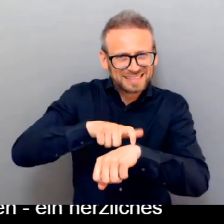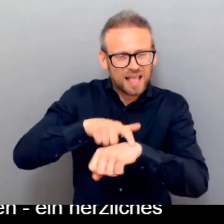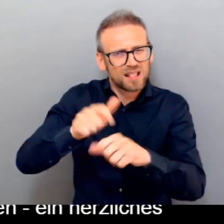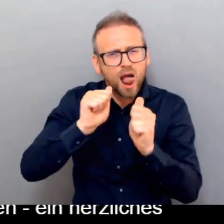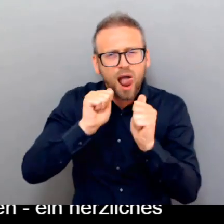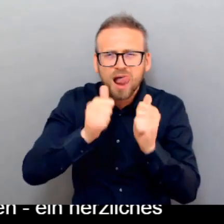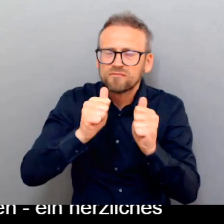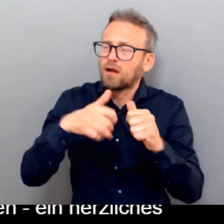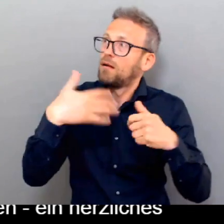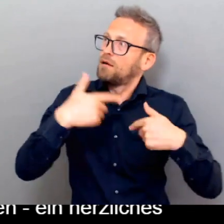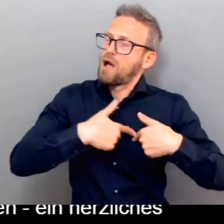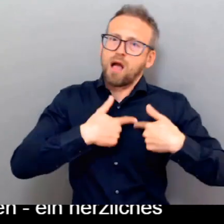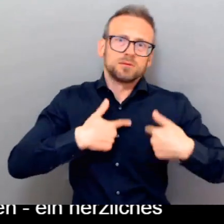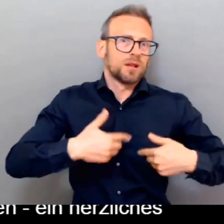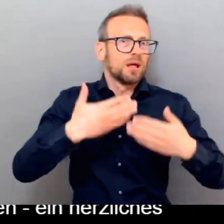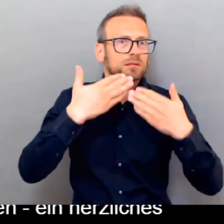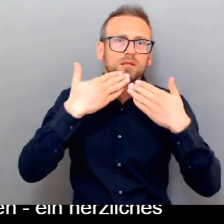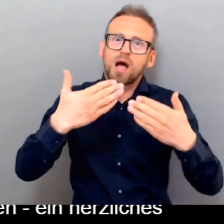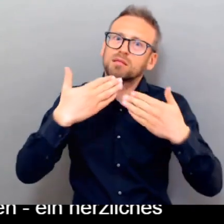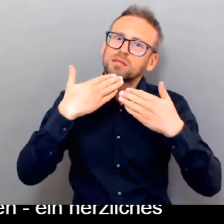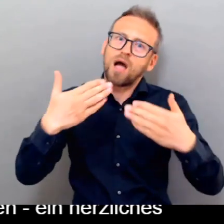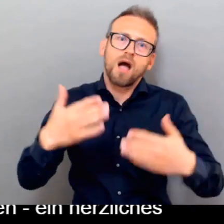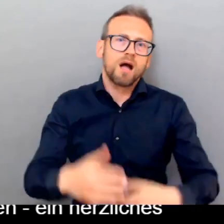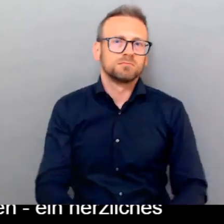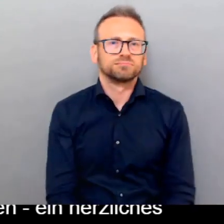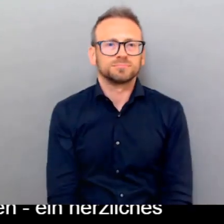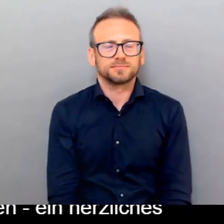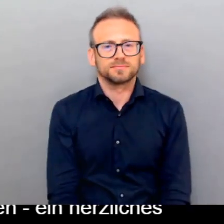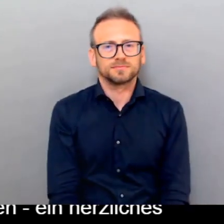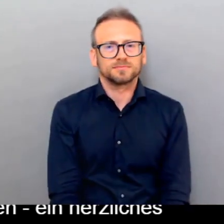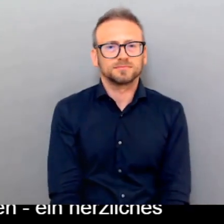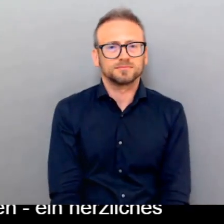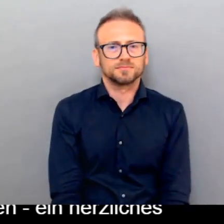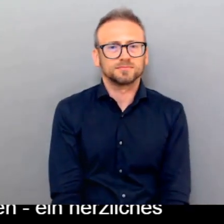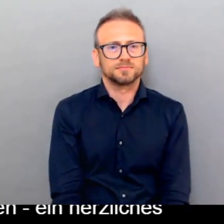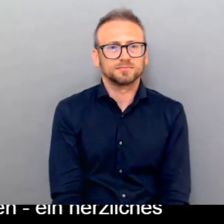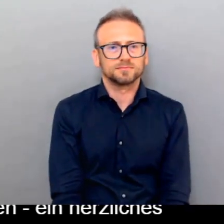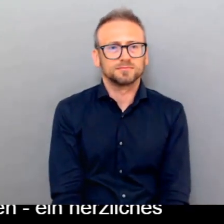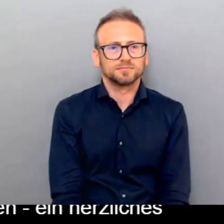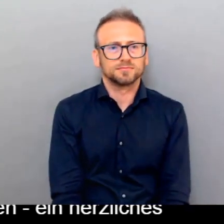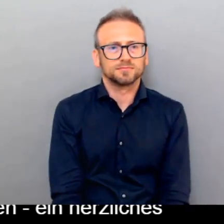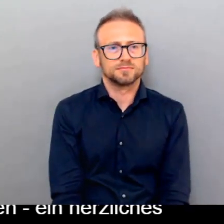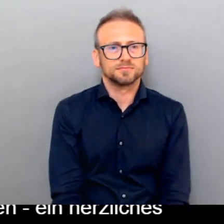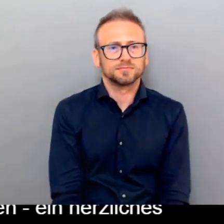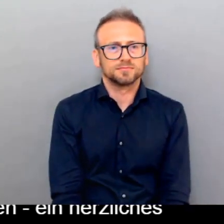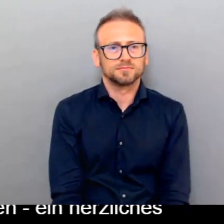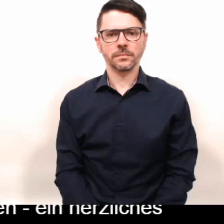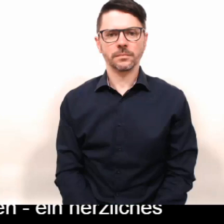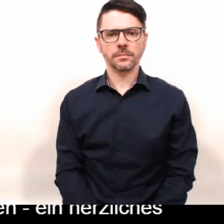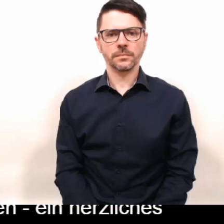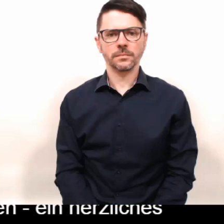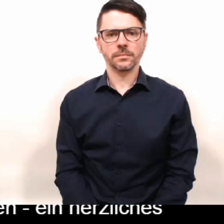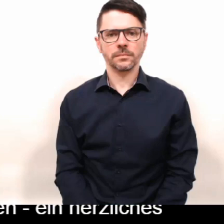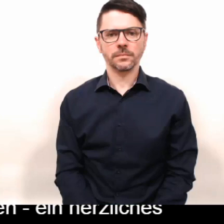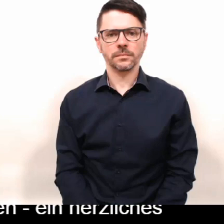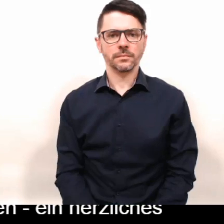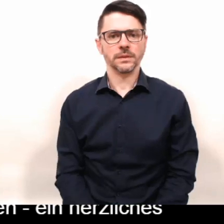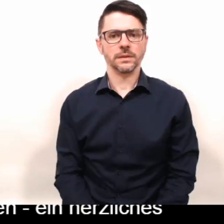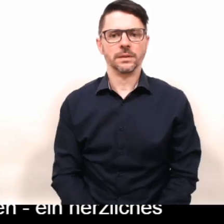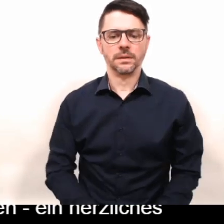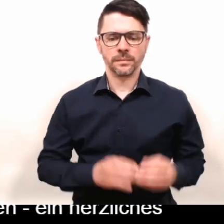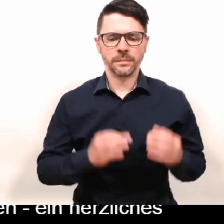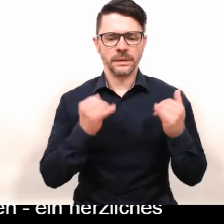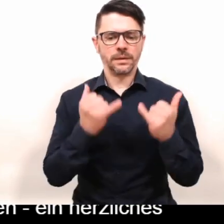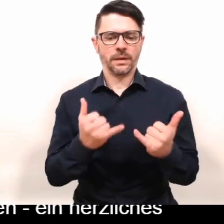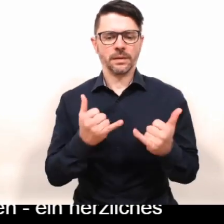bayerisches Fernsehen. Ich habe eine Frage an Frau Hummel und eine Frage an Herrn Aiwanger. Frau Hummel, sollte man die Quarantäneregel für